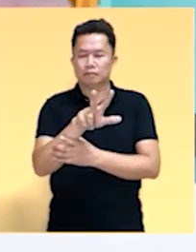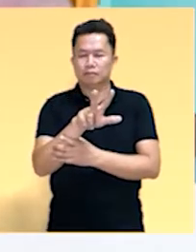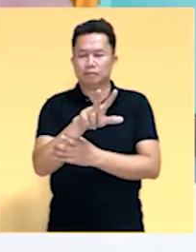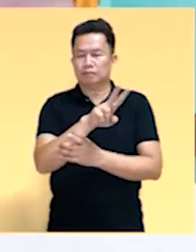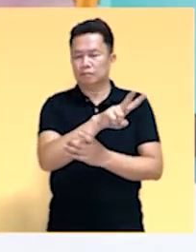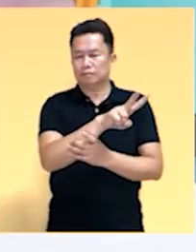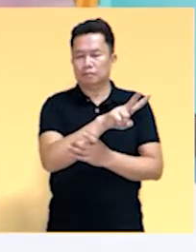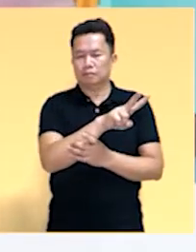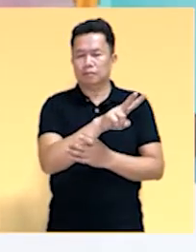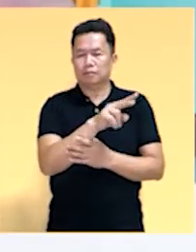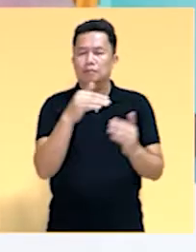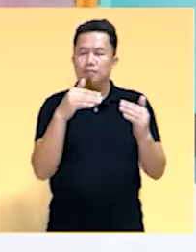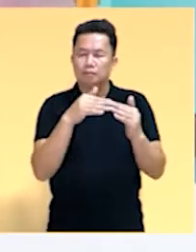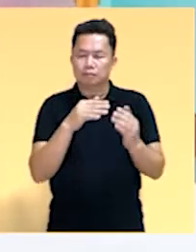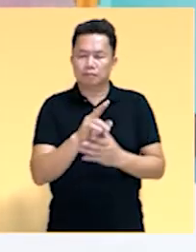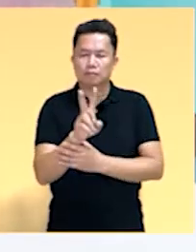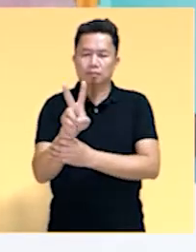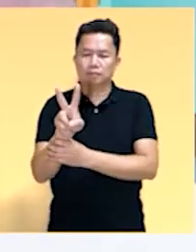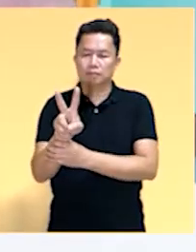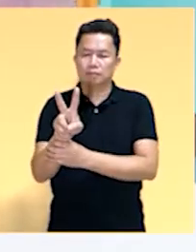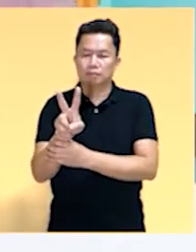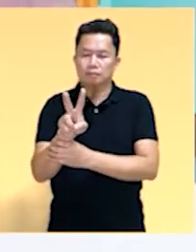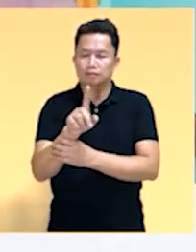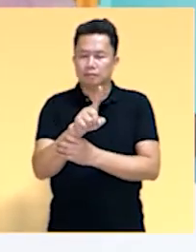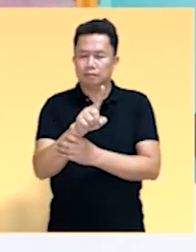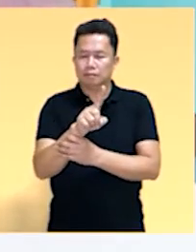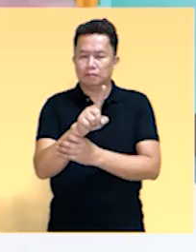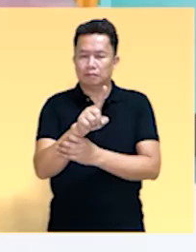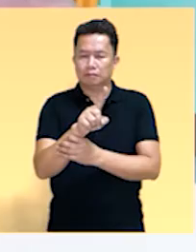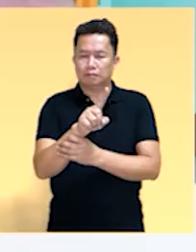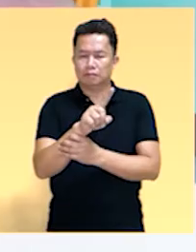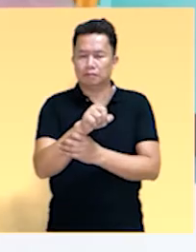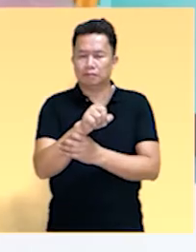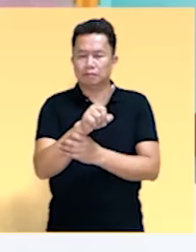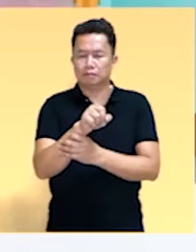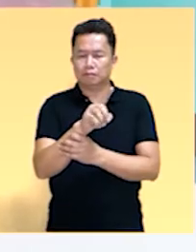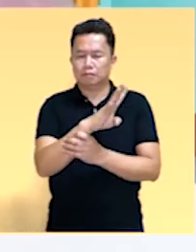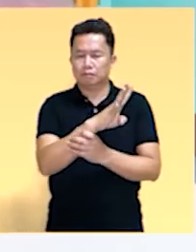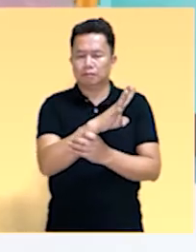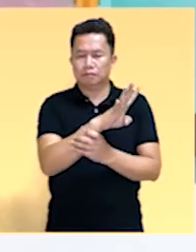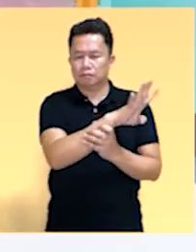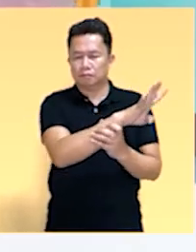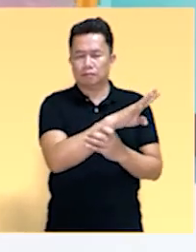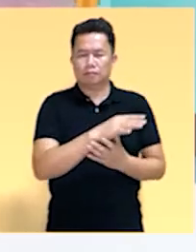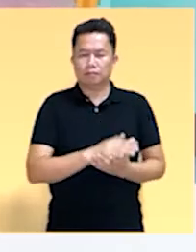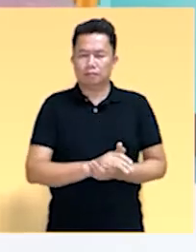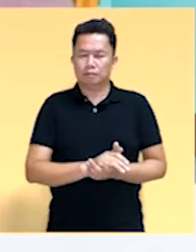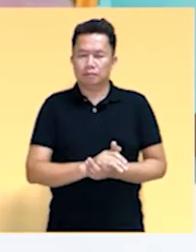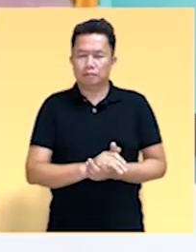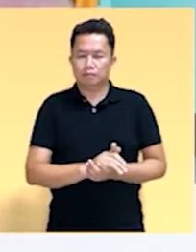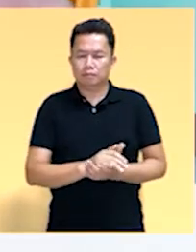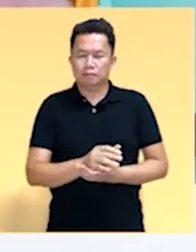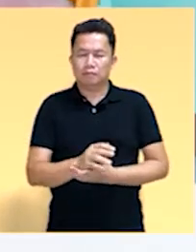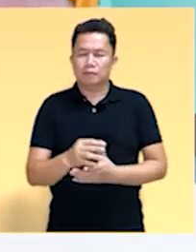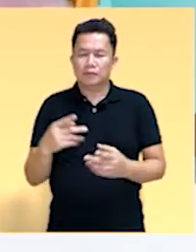4,231 is equal to 2,144. mayroon pang